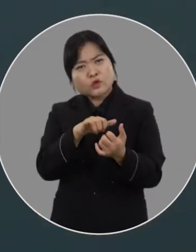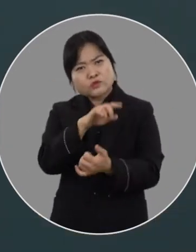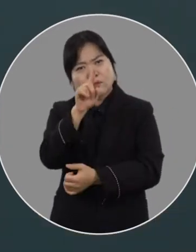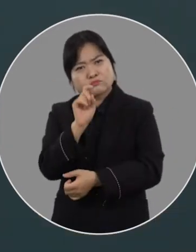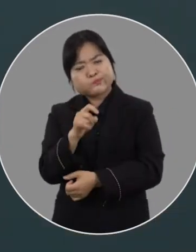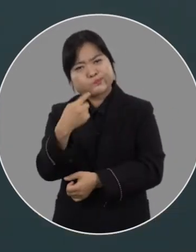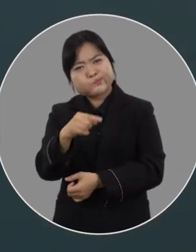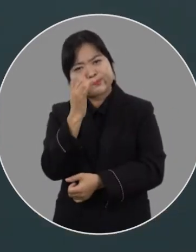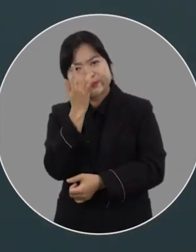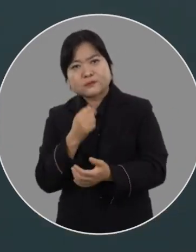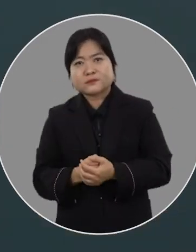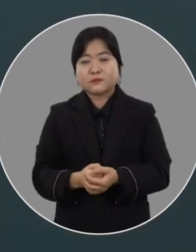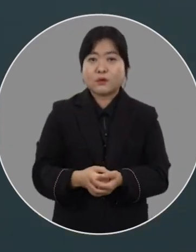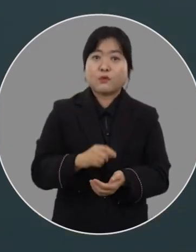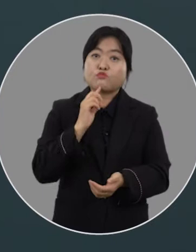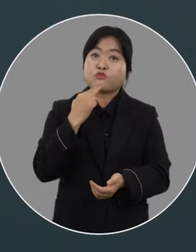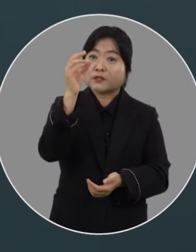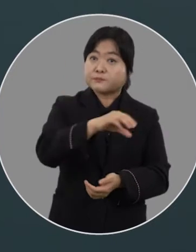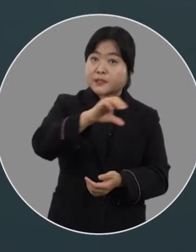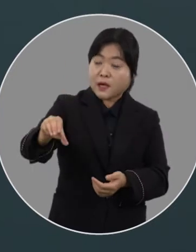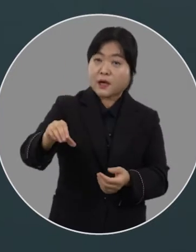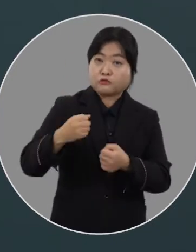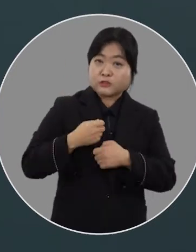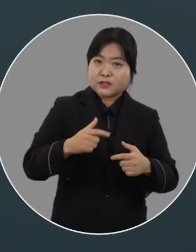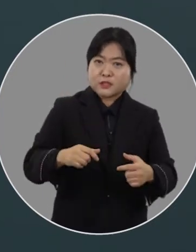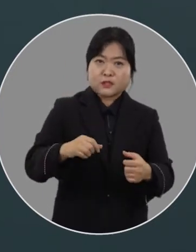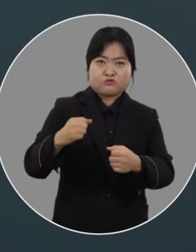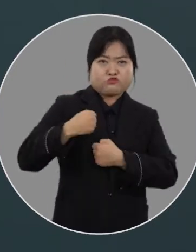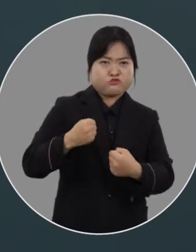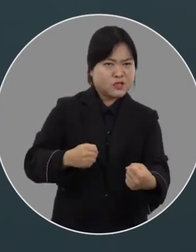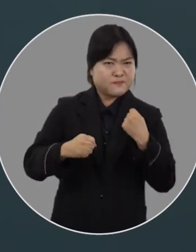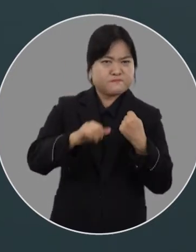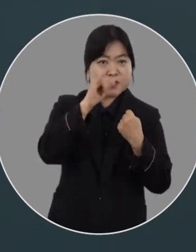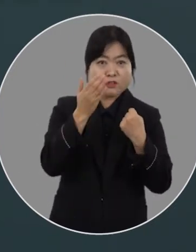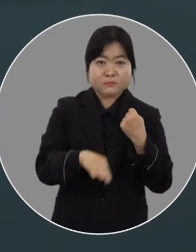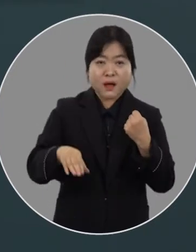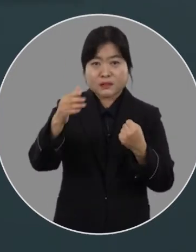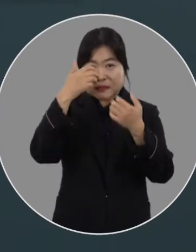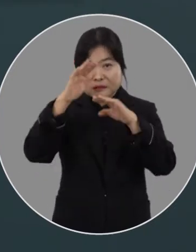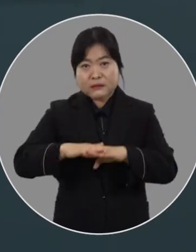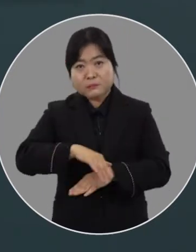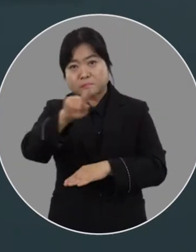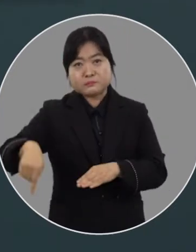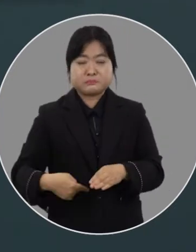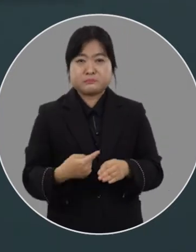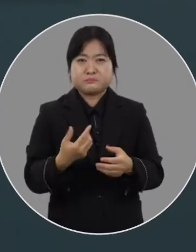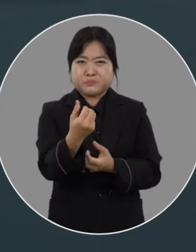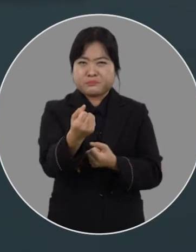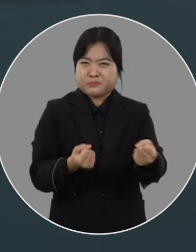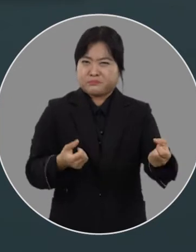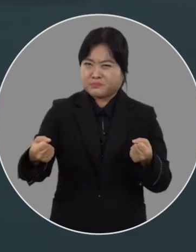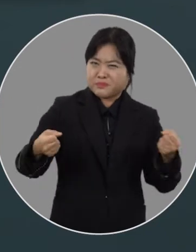몰랐습니다. 물론 십자군들이 군사력적으로도 강함이 있었지만 이슬람들이 4분 오열되어